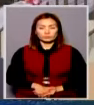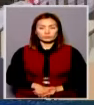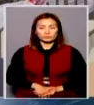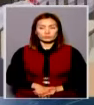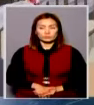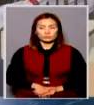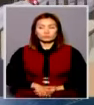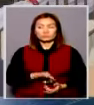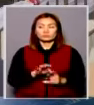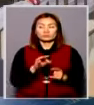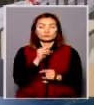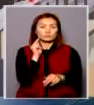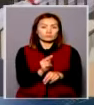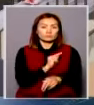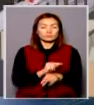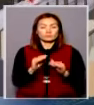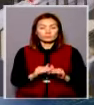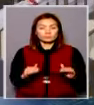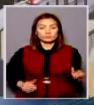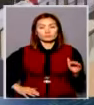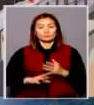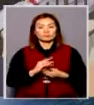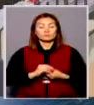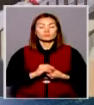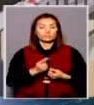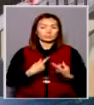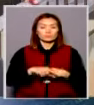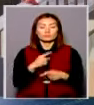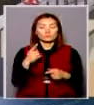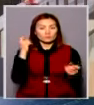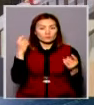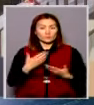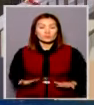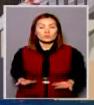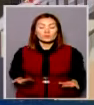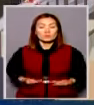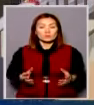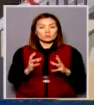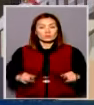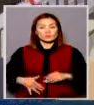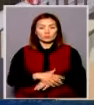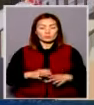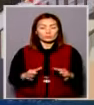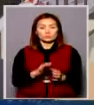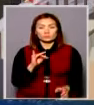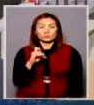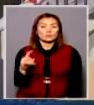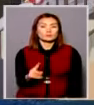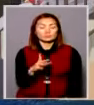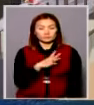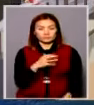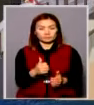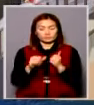целях патриотического воспитания подрастающего поколения и ознакомления с жизнью и подвигами народной героиней и вазу с пановой